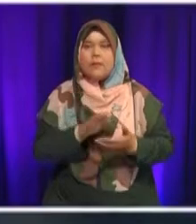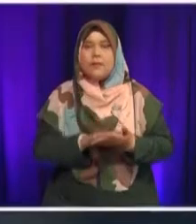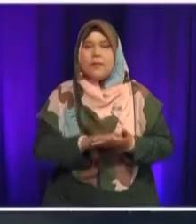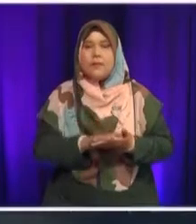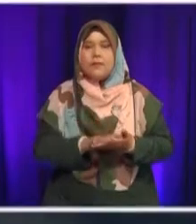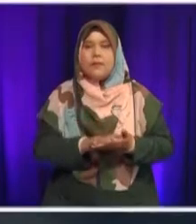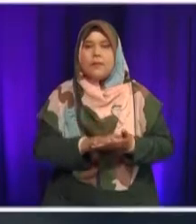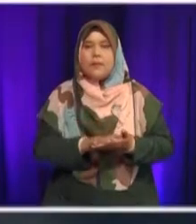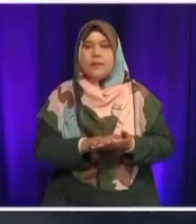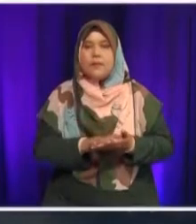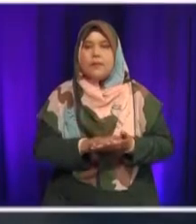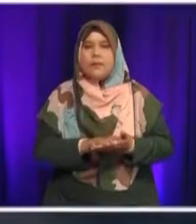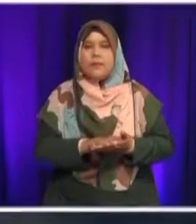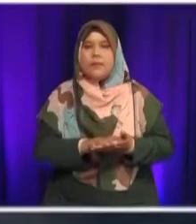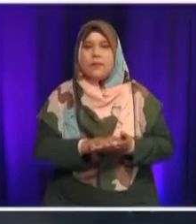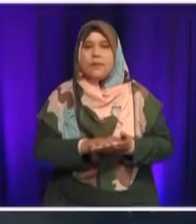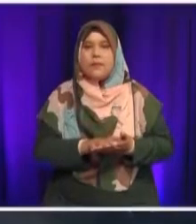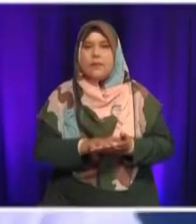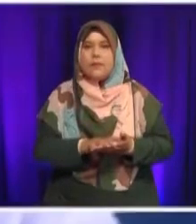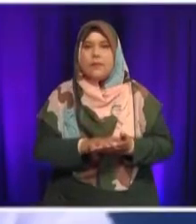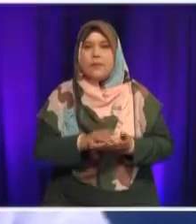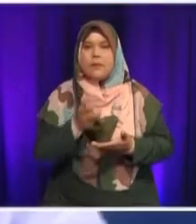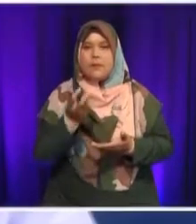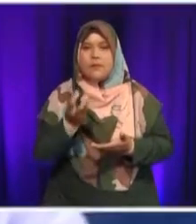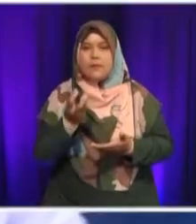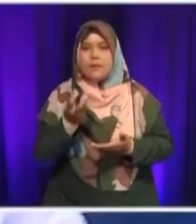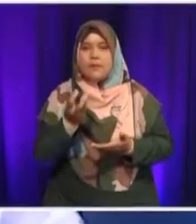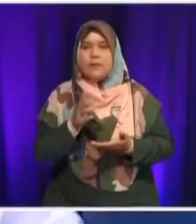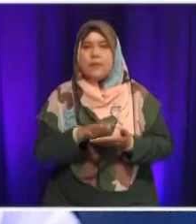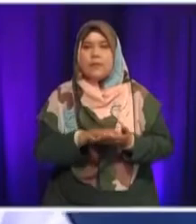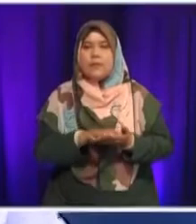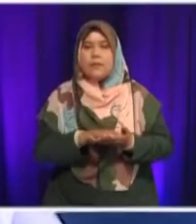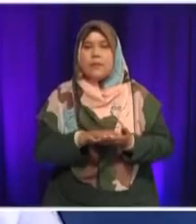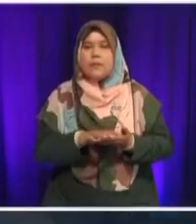baik cawan kertas diikuti dengan